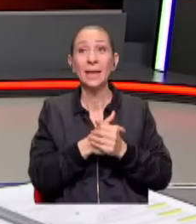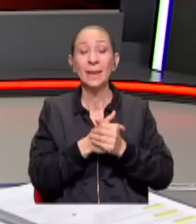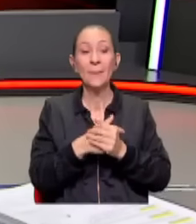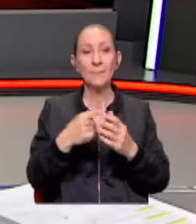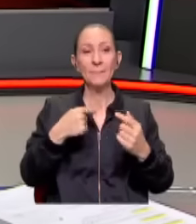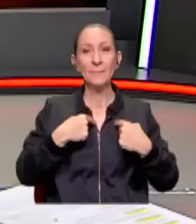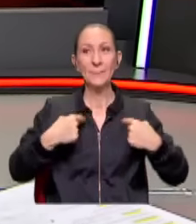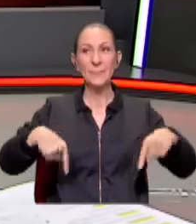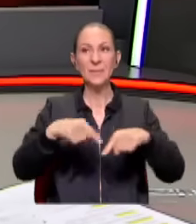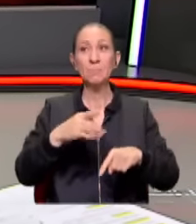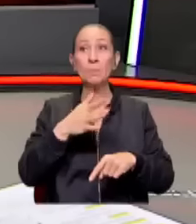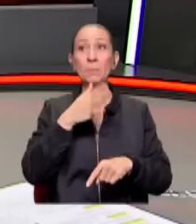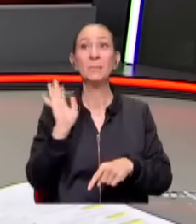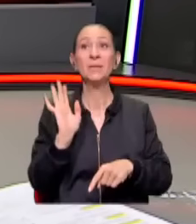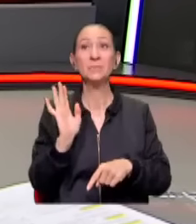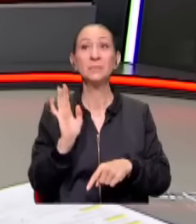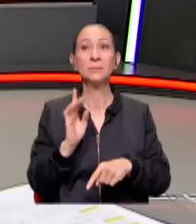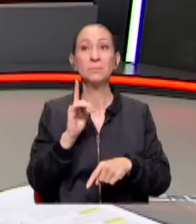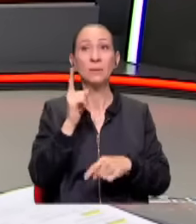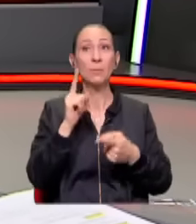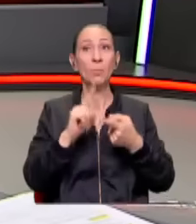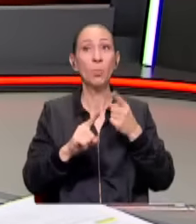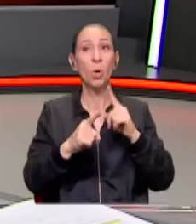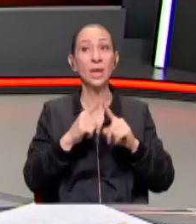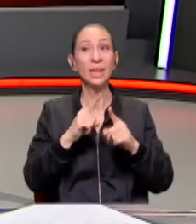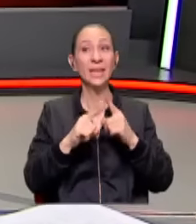bizim bilmediğimiz